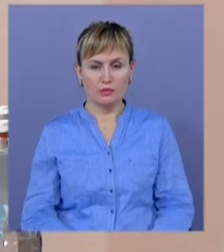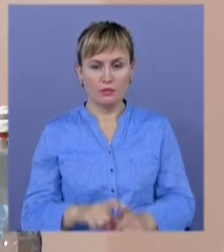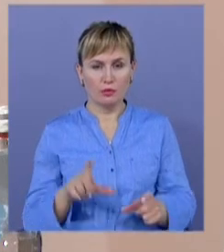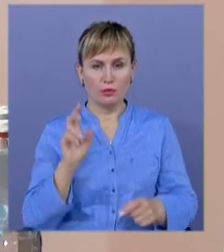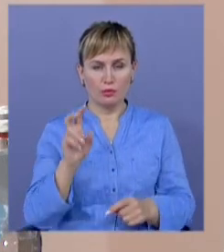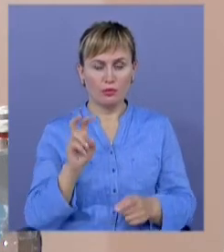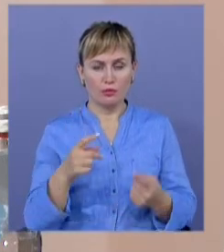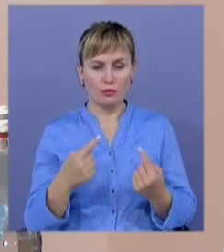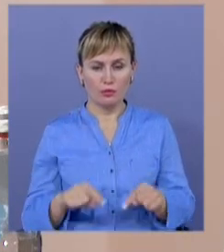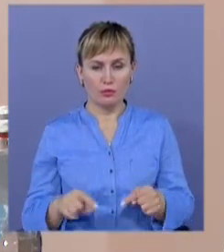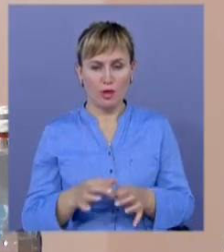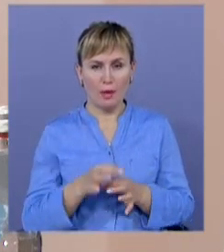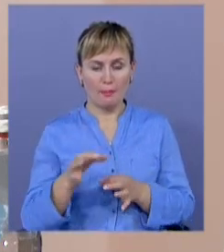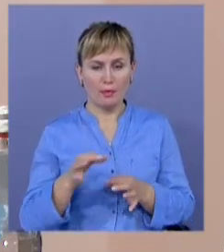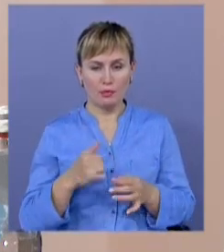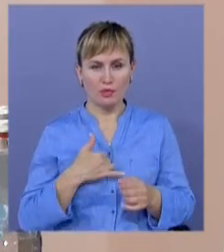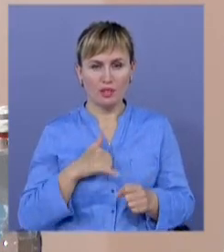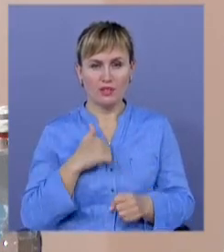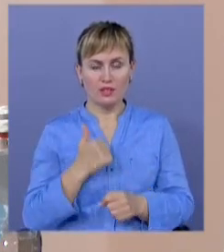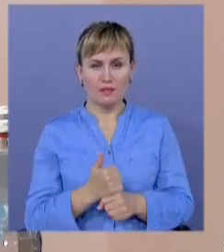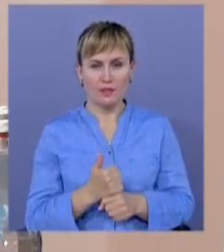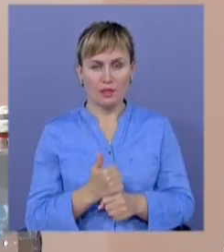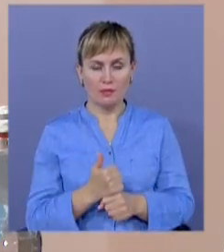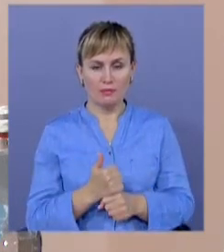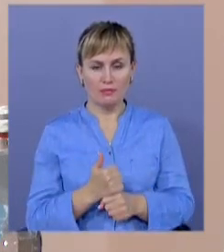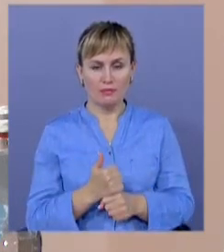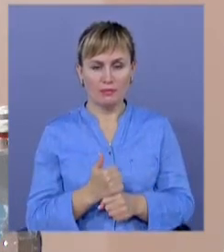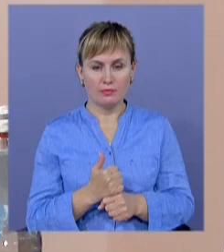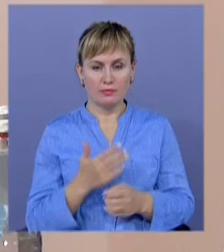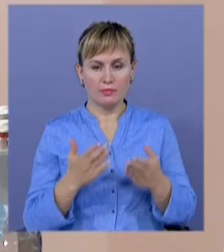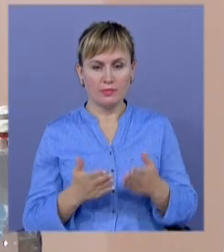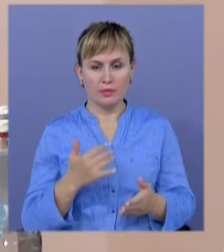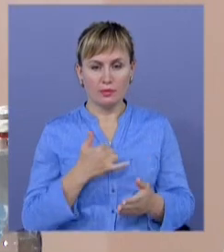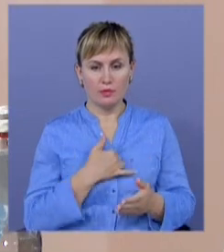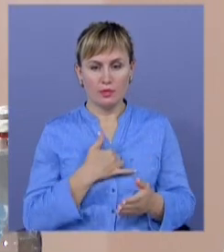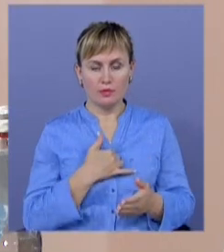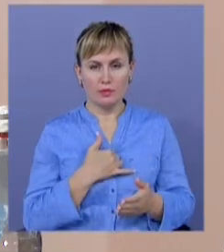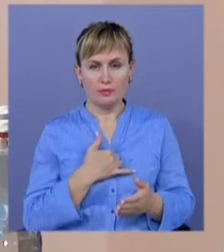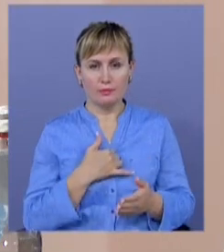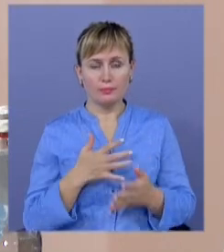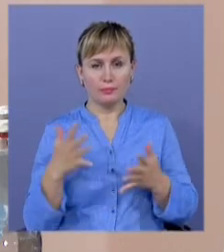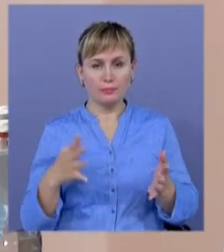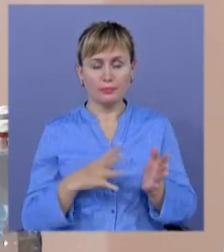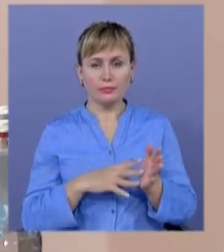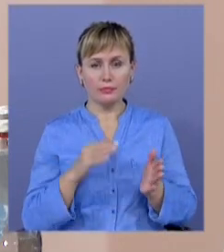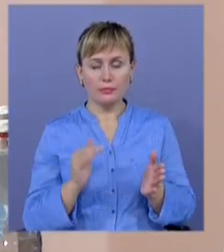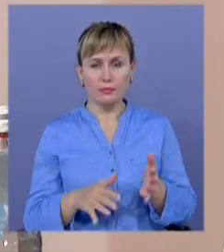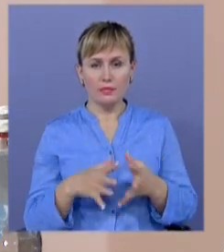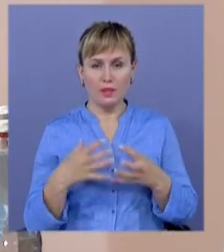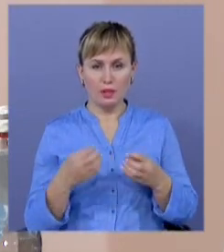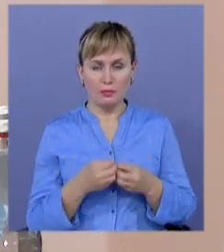в других областях. У нас в основном, если у нас более 9 тысяч